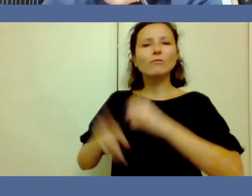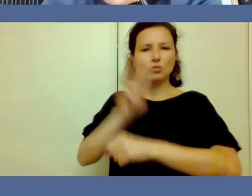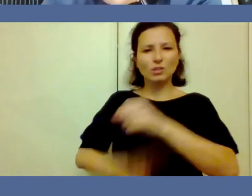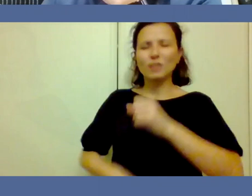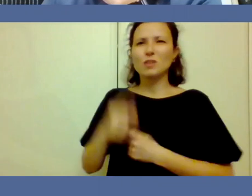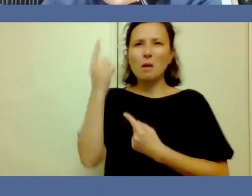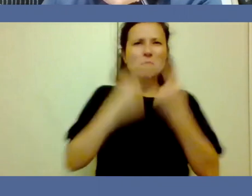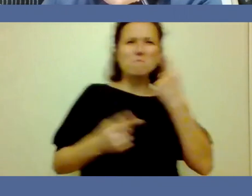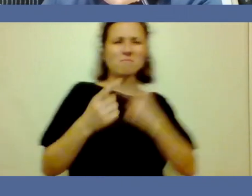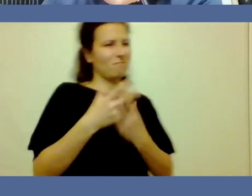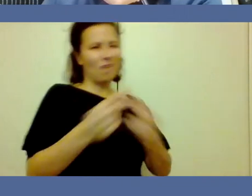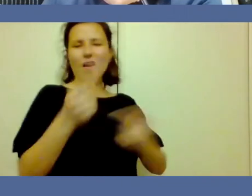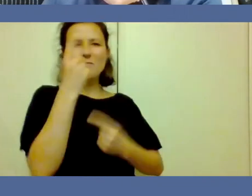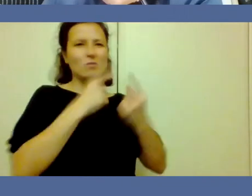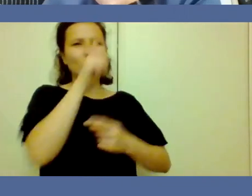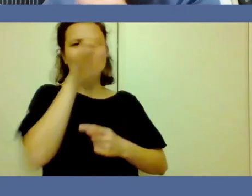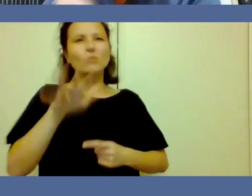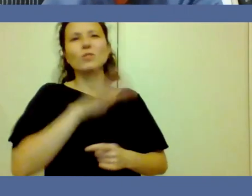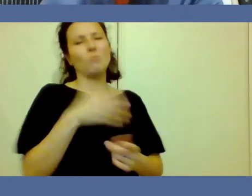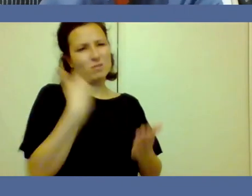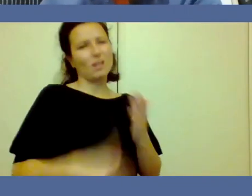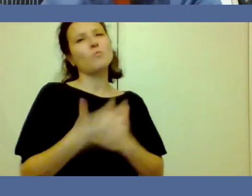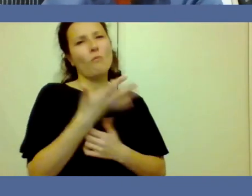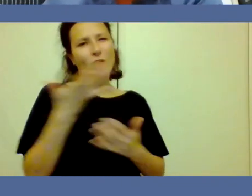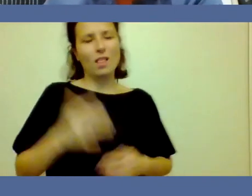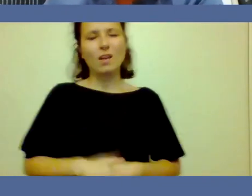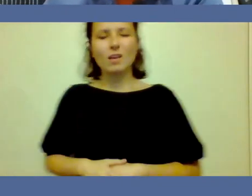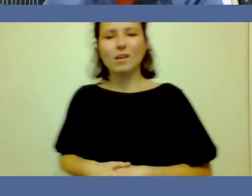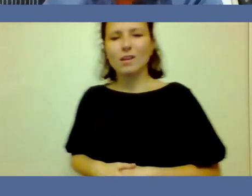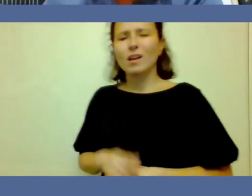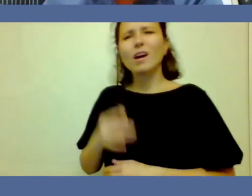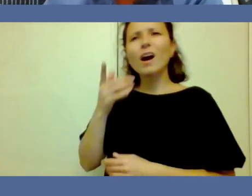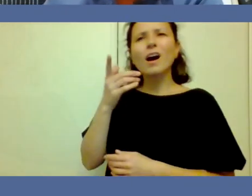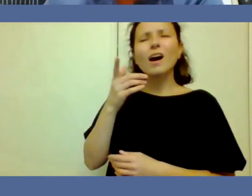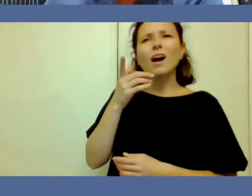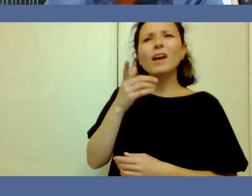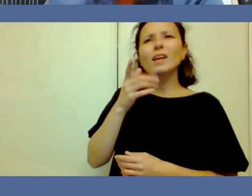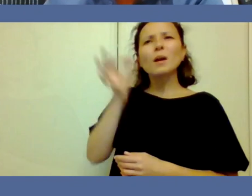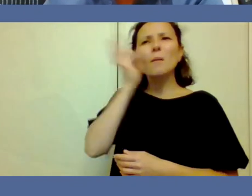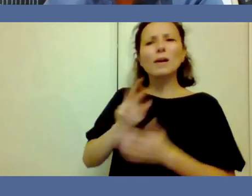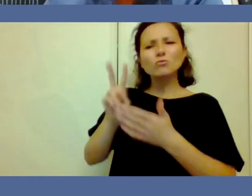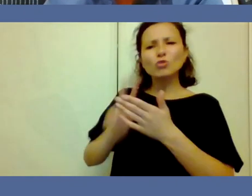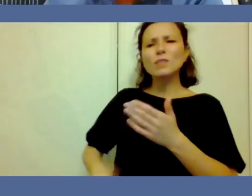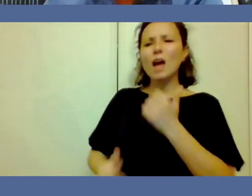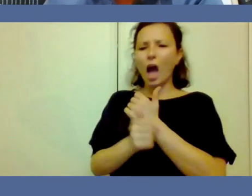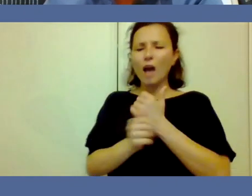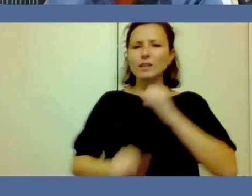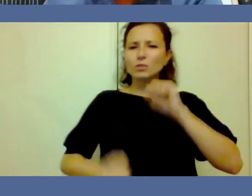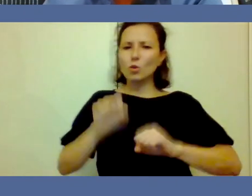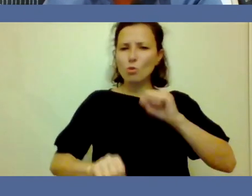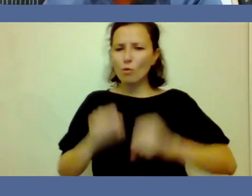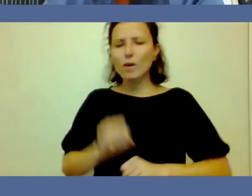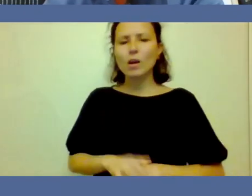tym ucierpiało. No ale jak pani czyta akta sądowe,